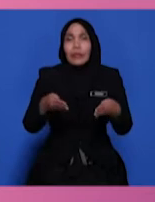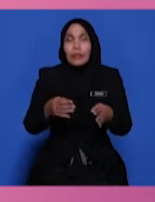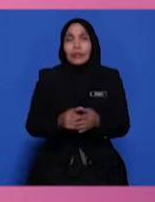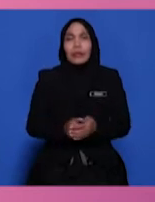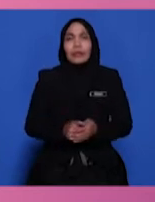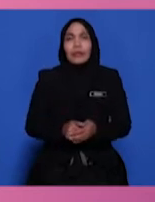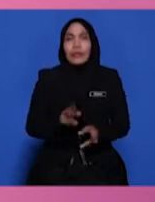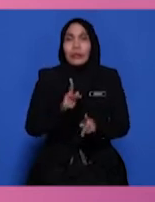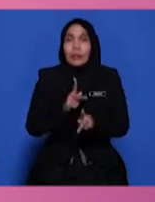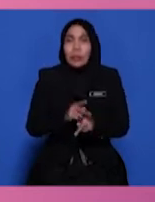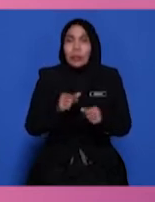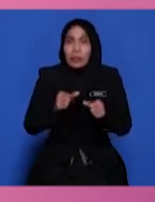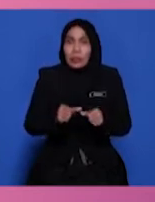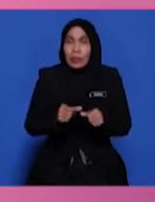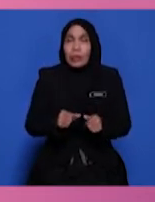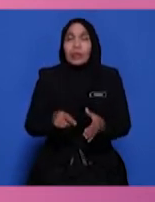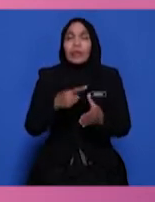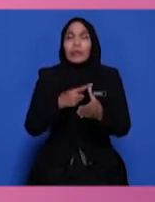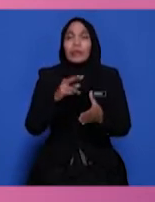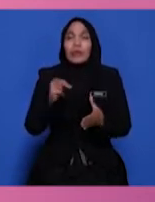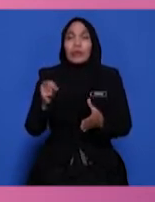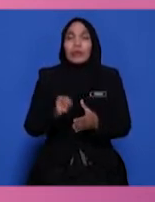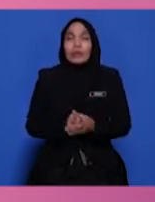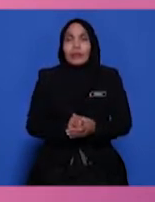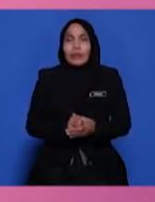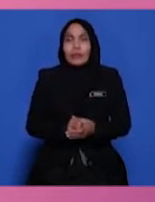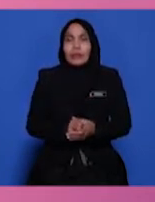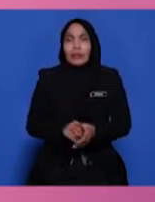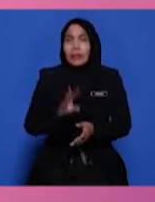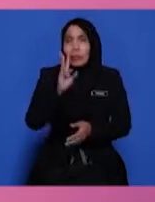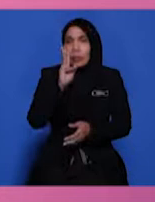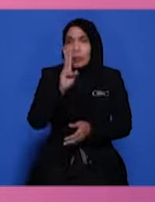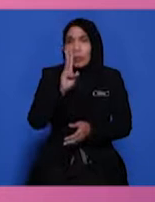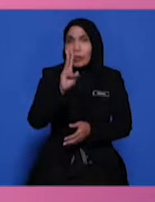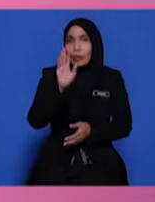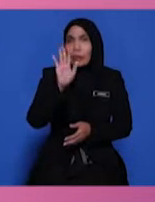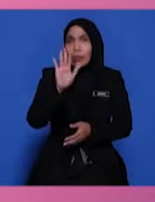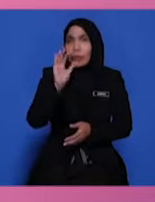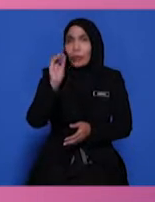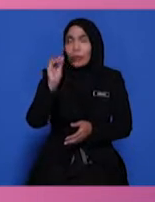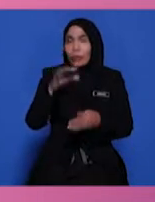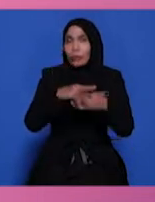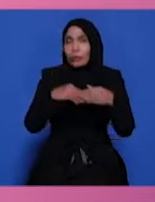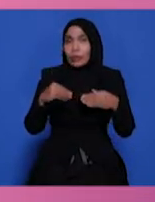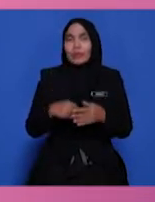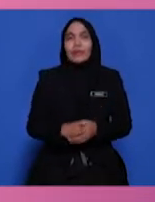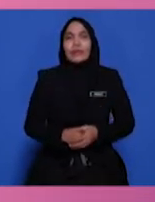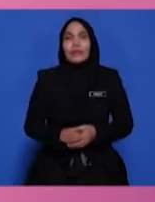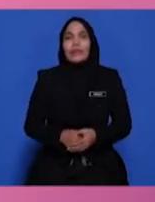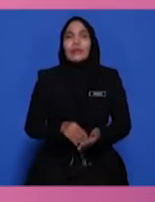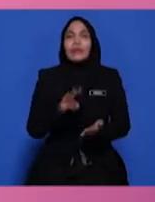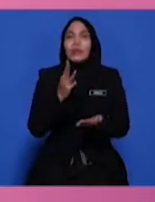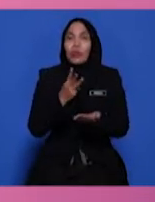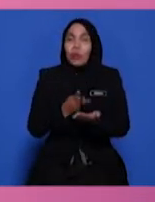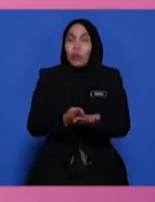simpanan tetap bulanan dalam plan kewangan asal ialah RM650. Wang yang ingin